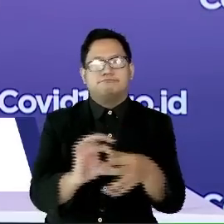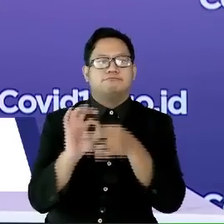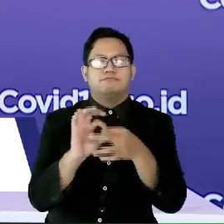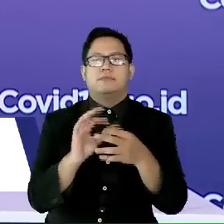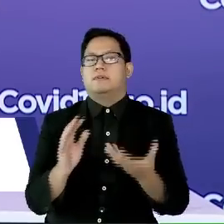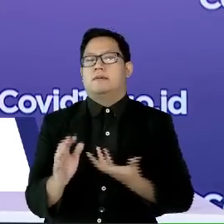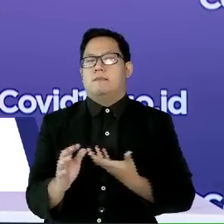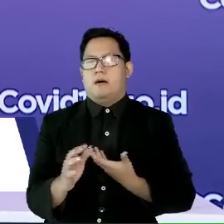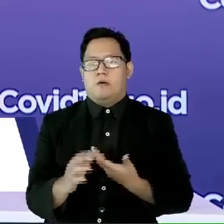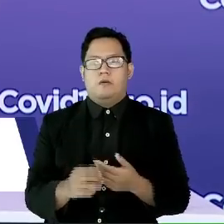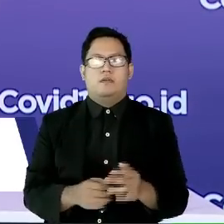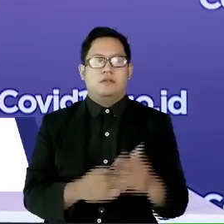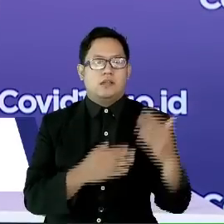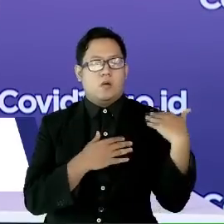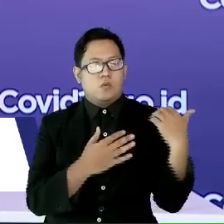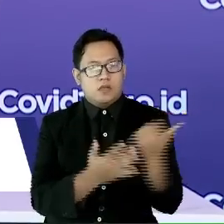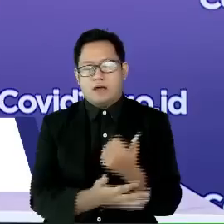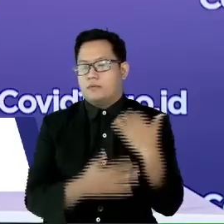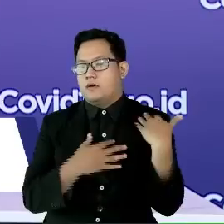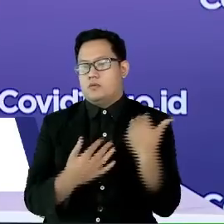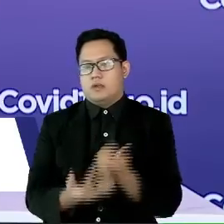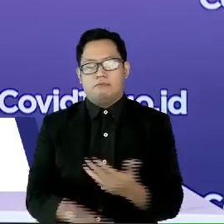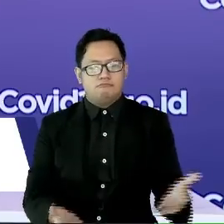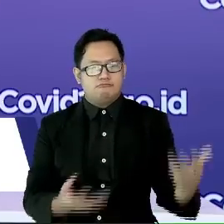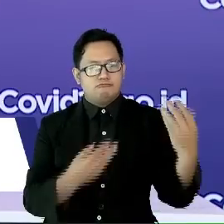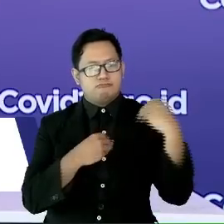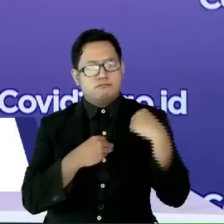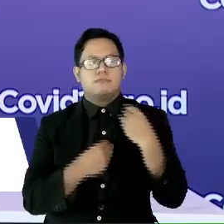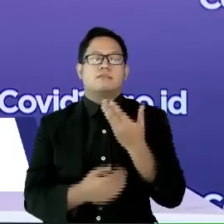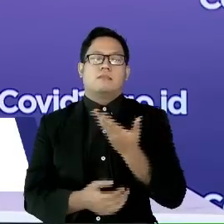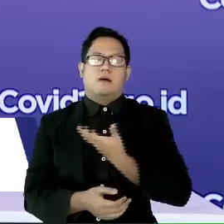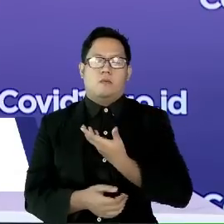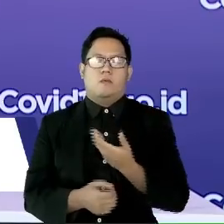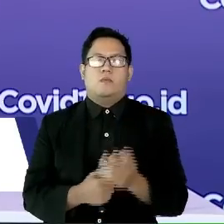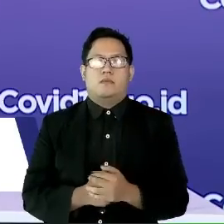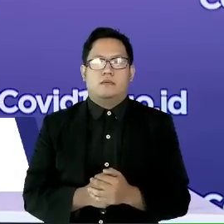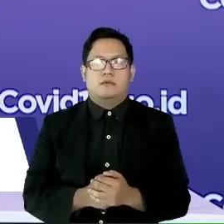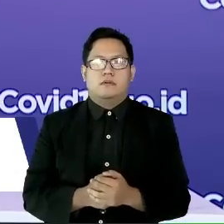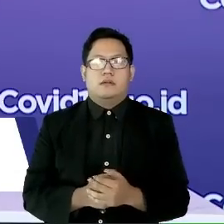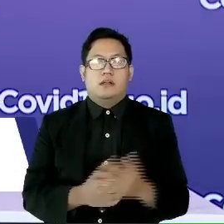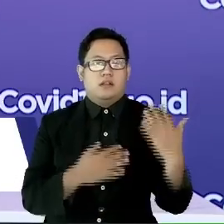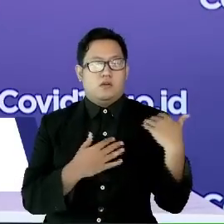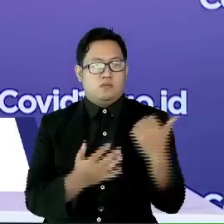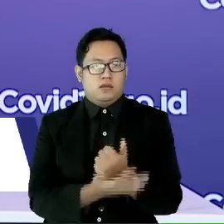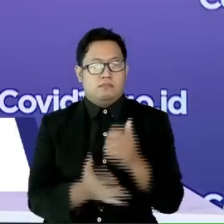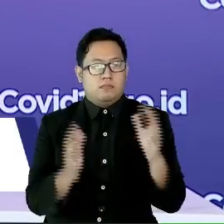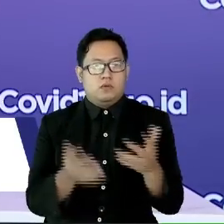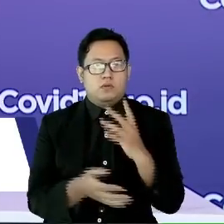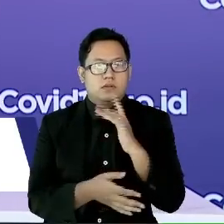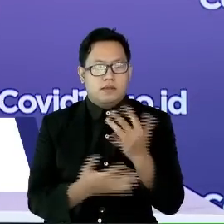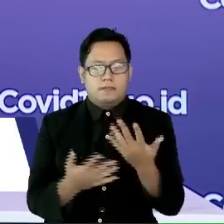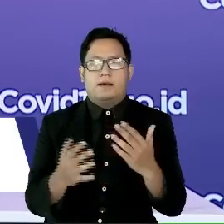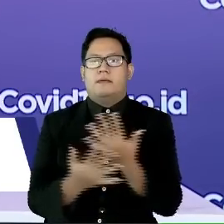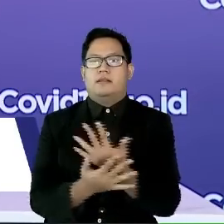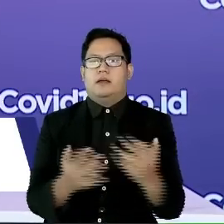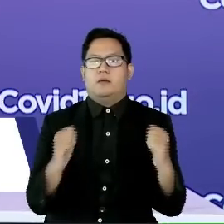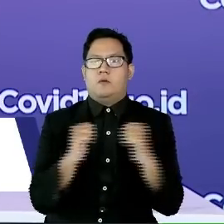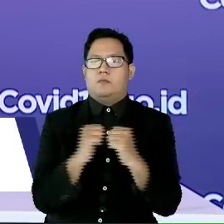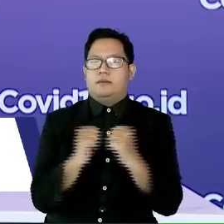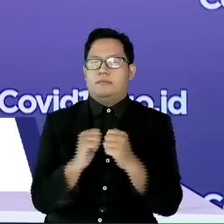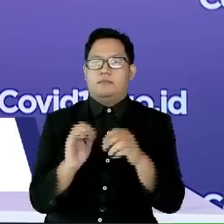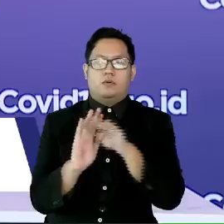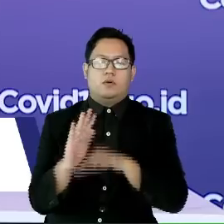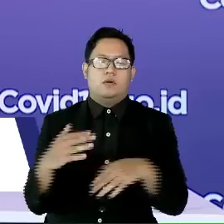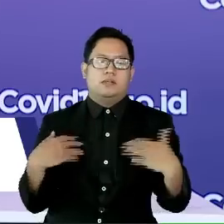memupuk rasa tanggung jawab. Bentuk tanggung jawab tersebut tercermin dalam komitmen masyarakat menjalankan